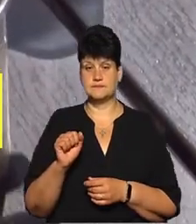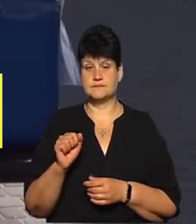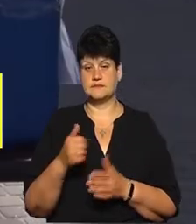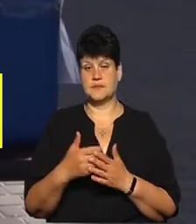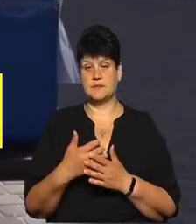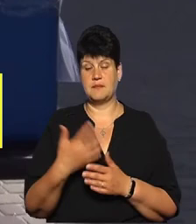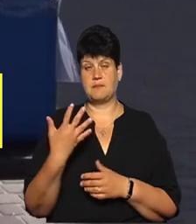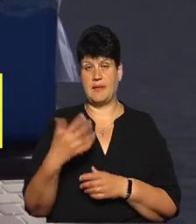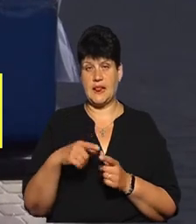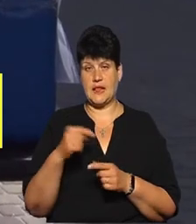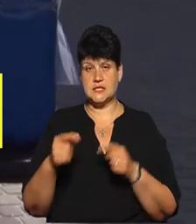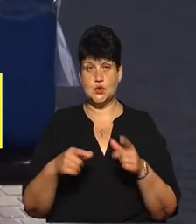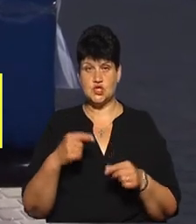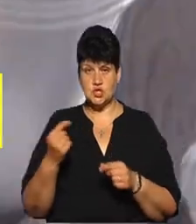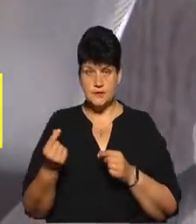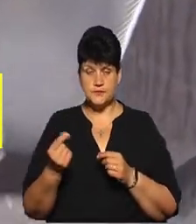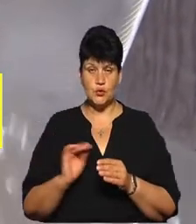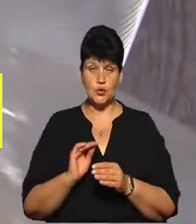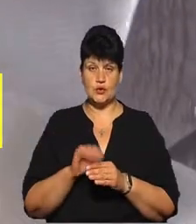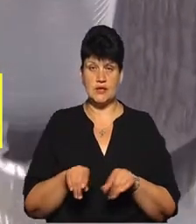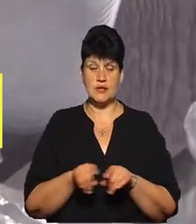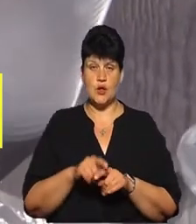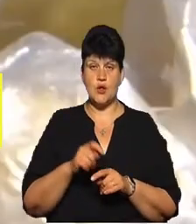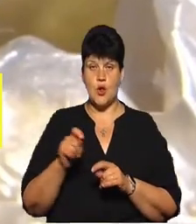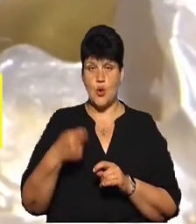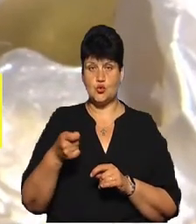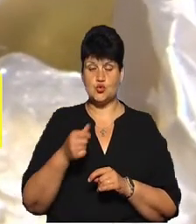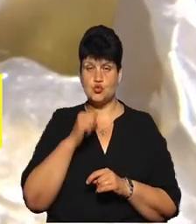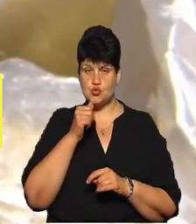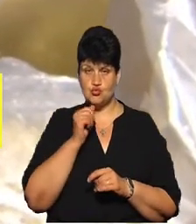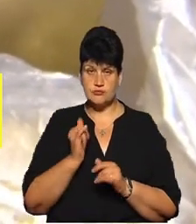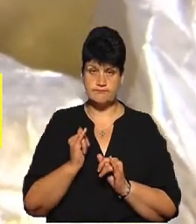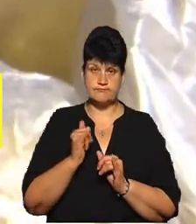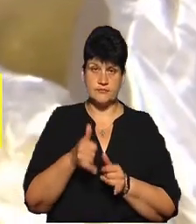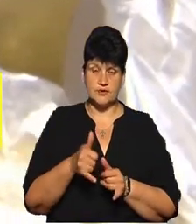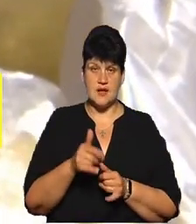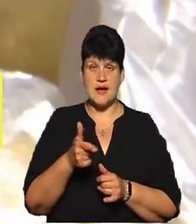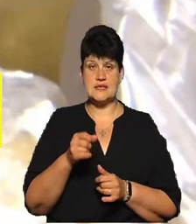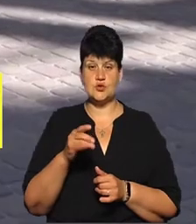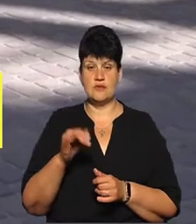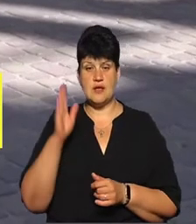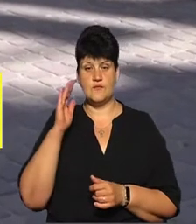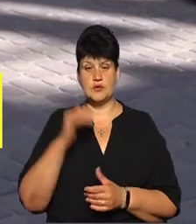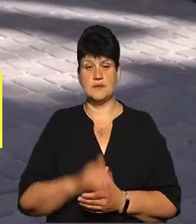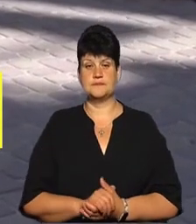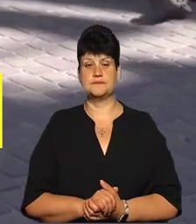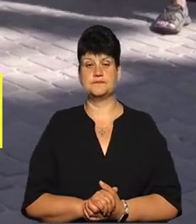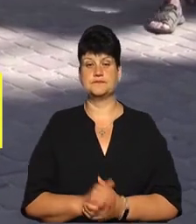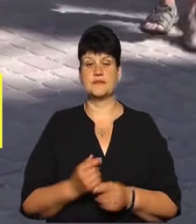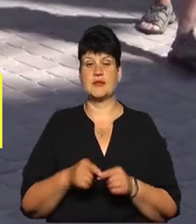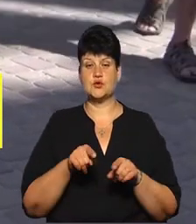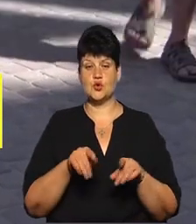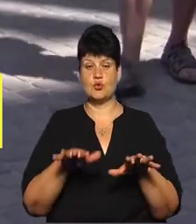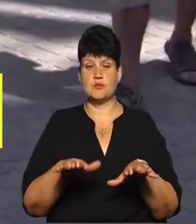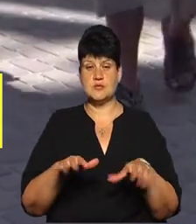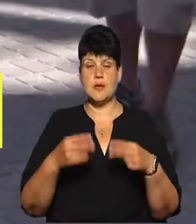листочків. До напою хлопець додає також ложку цукру та заливає все газованою водою. На цьому місці Денис